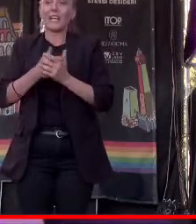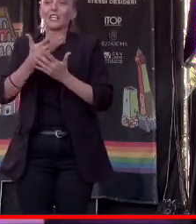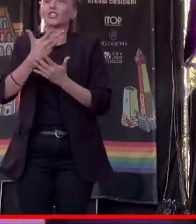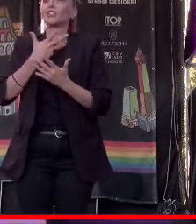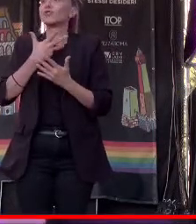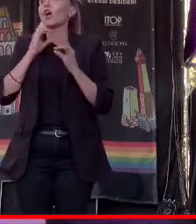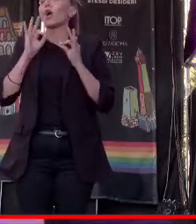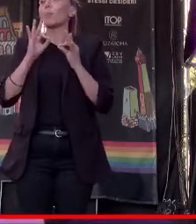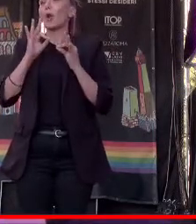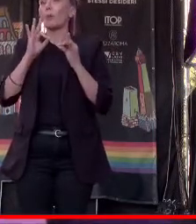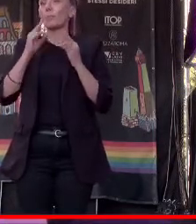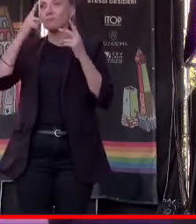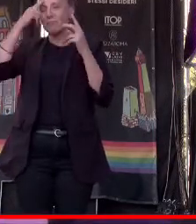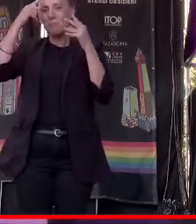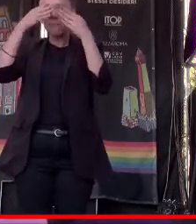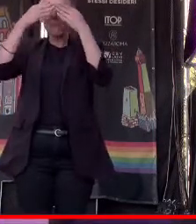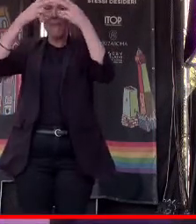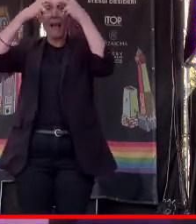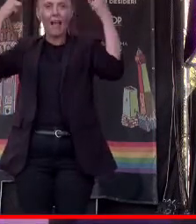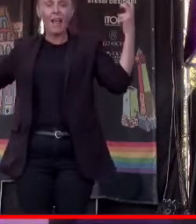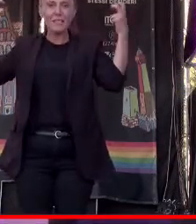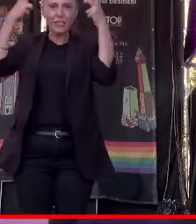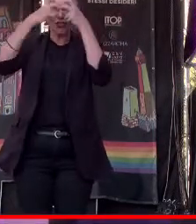totale apertura da questo punto di vista e